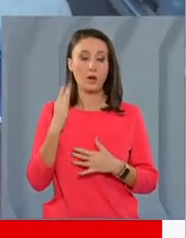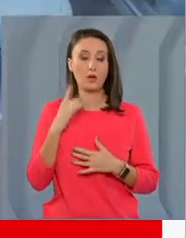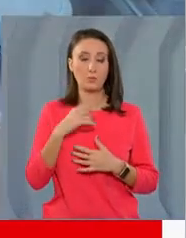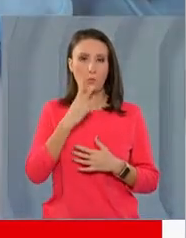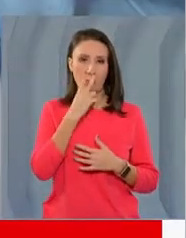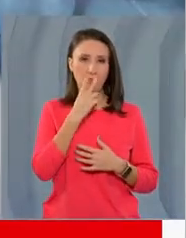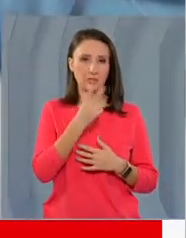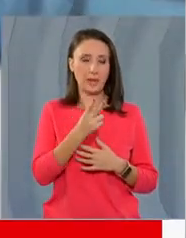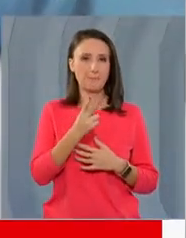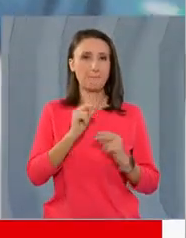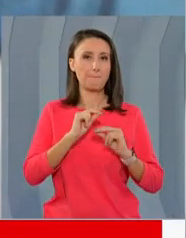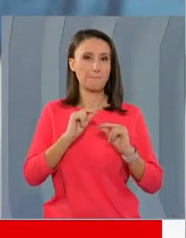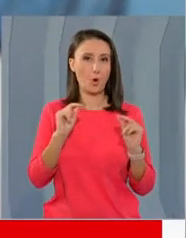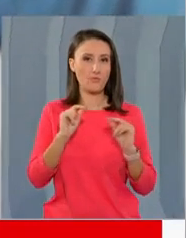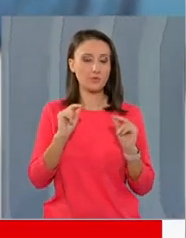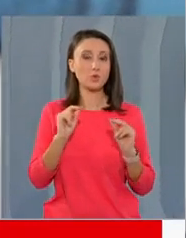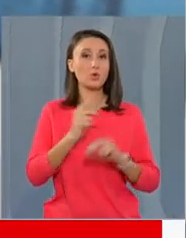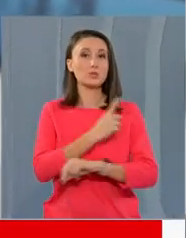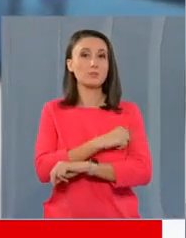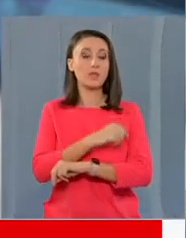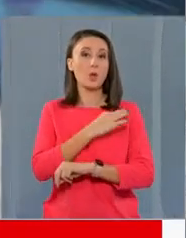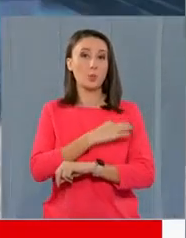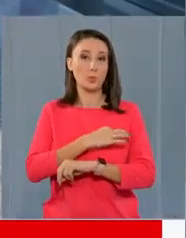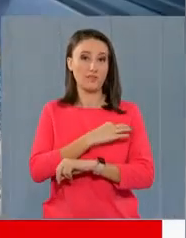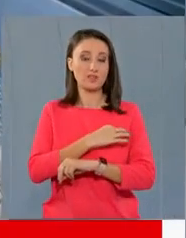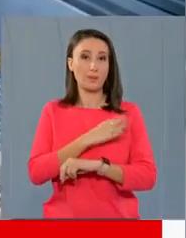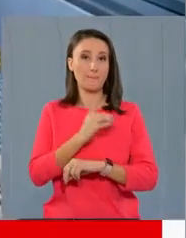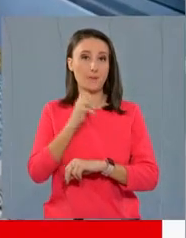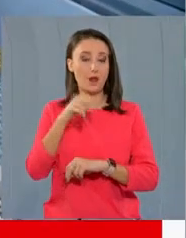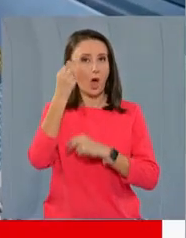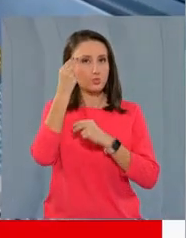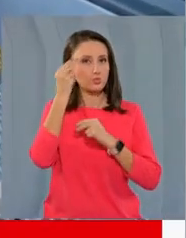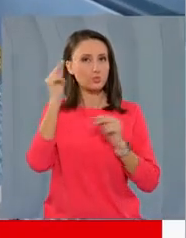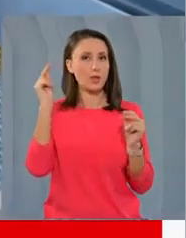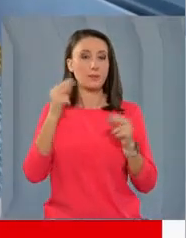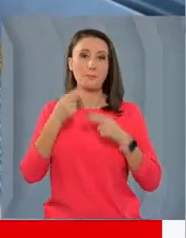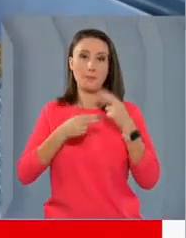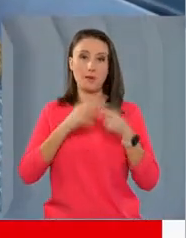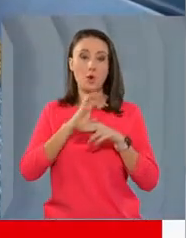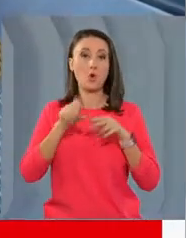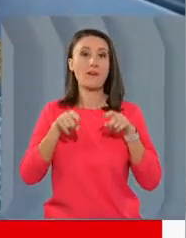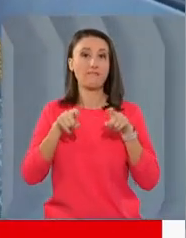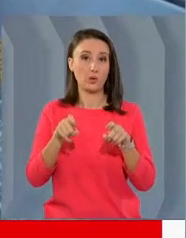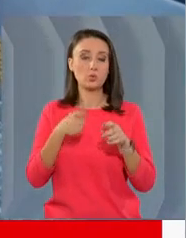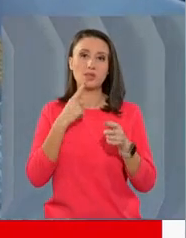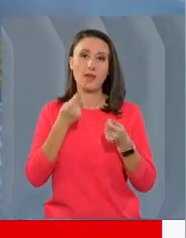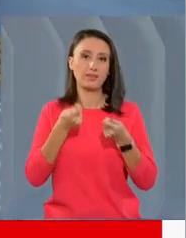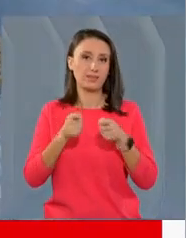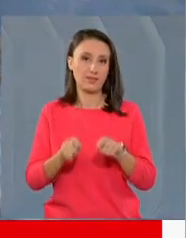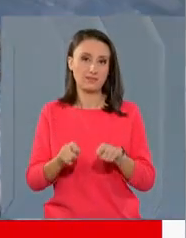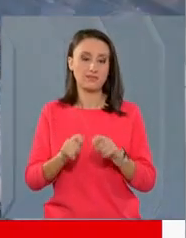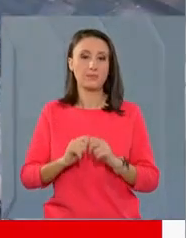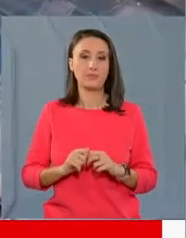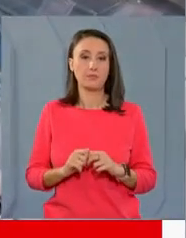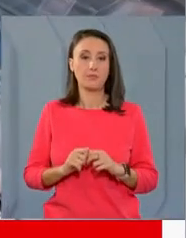uitam că profesorul Drosten de la Spitalul Universitar Charité din Berlin a anunțat sus și tare că pandemia de coronavirus s-a încheiat. Și de